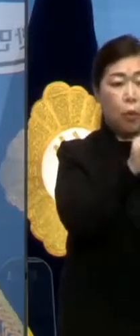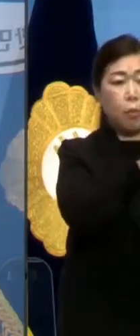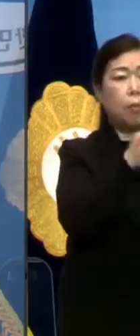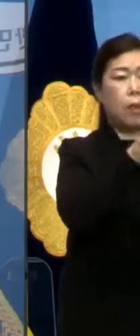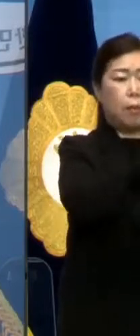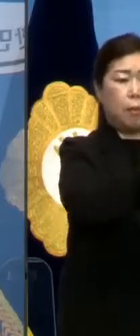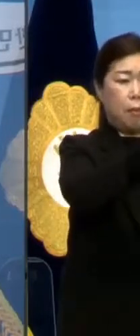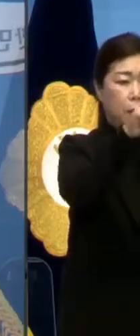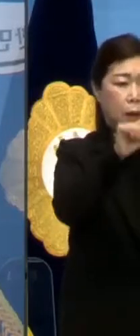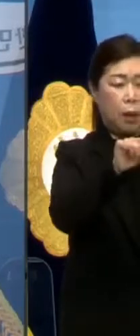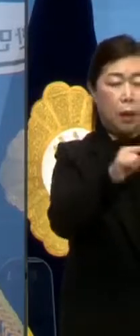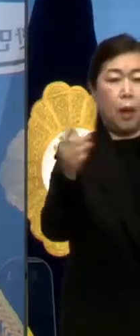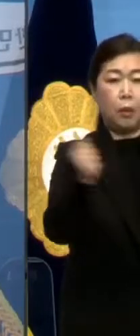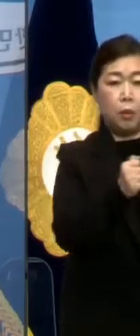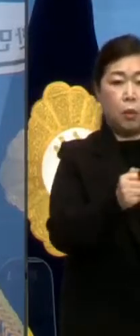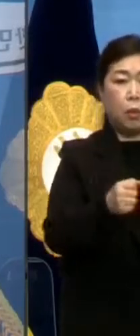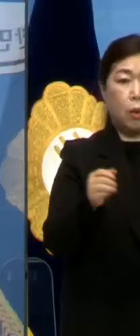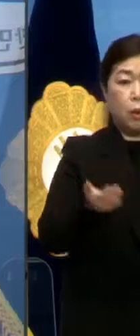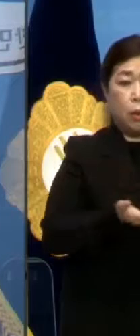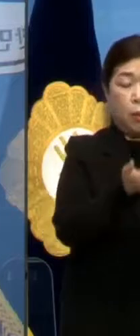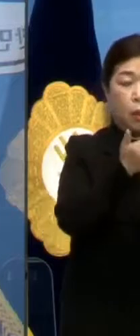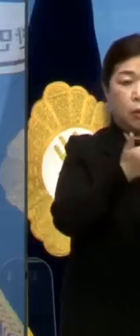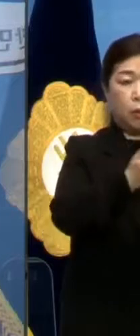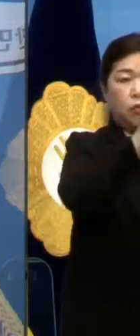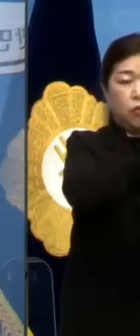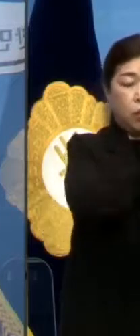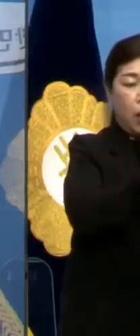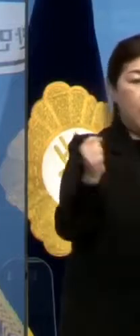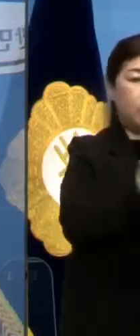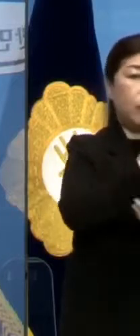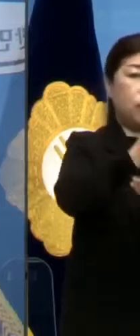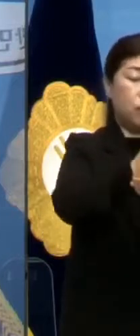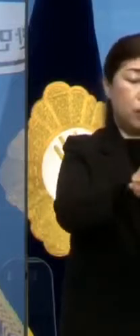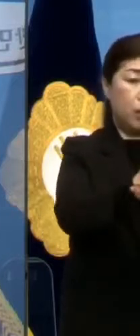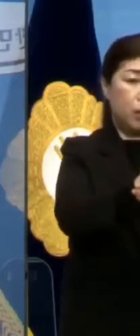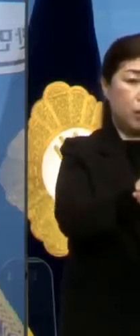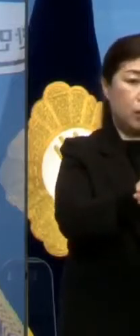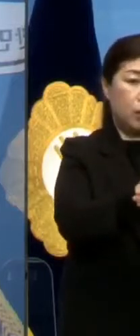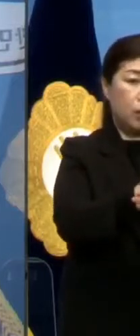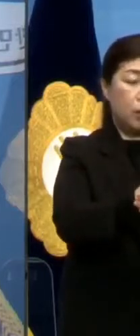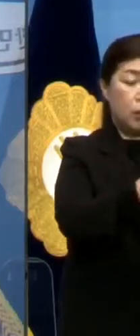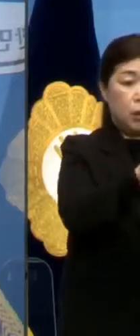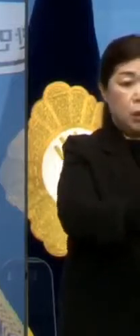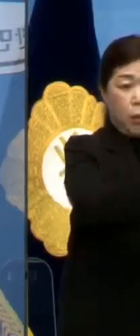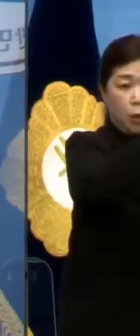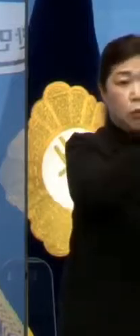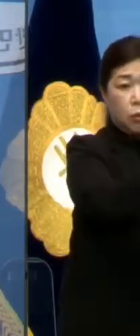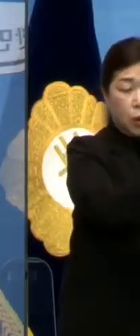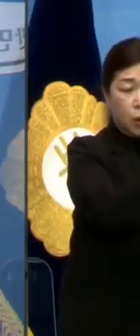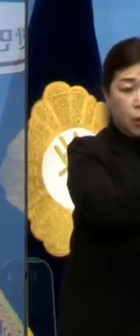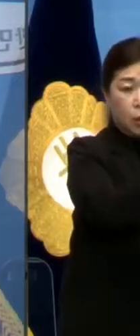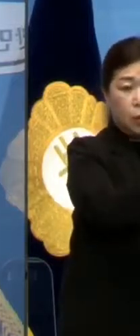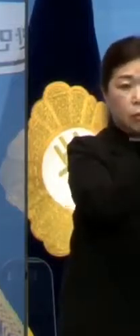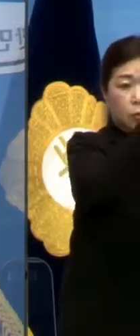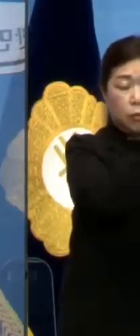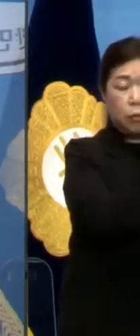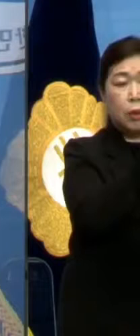불러내어 입양 규제가 학대 규제, 즉 학대 예방인 것 같은 착시 정치를 하고